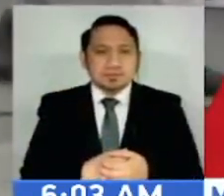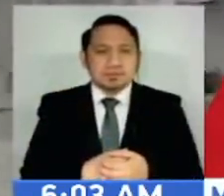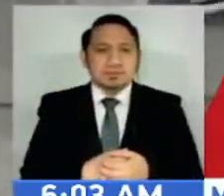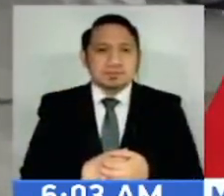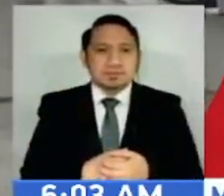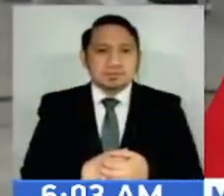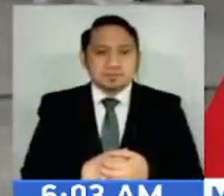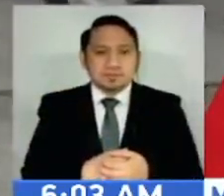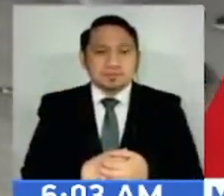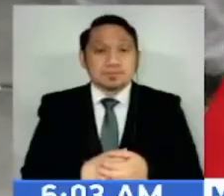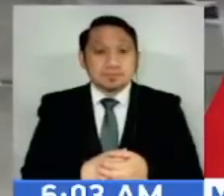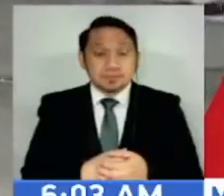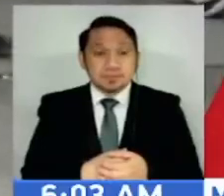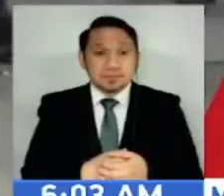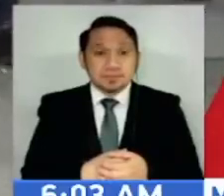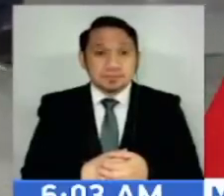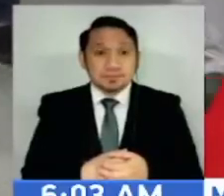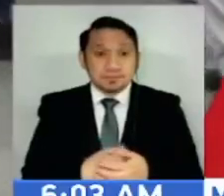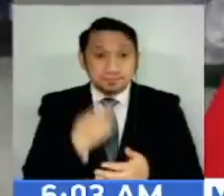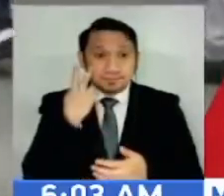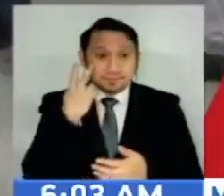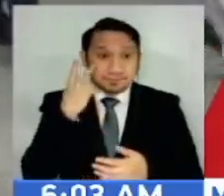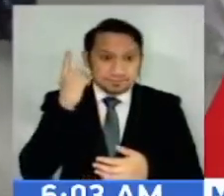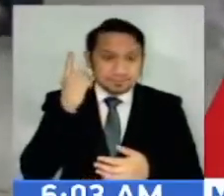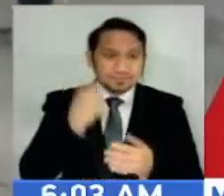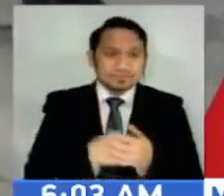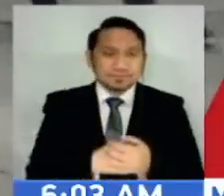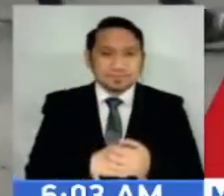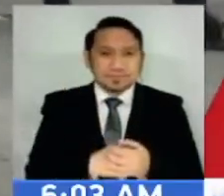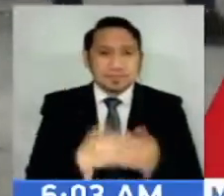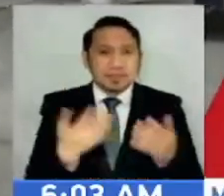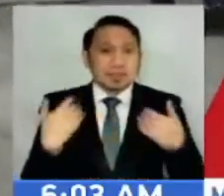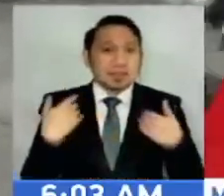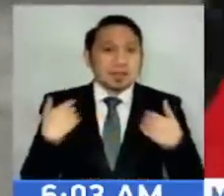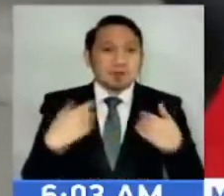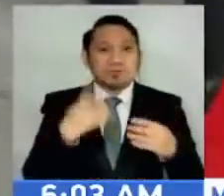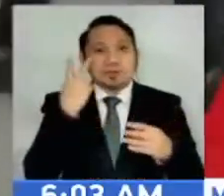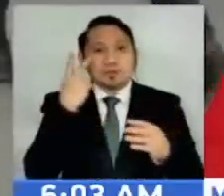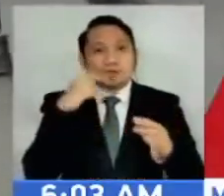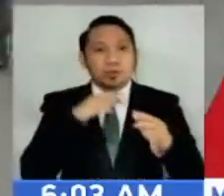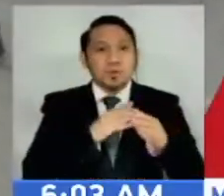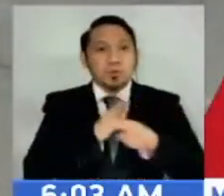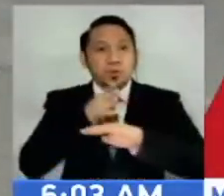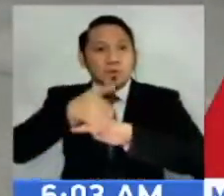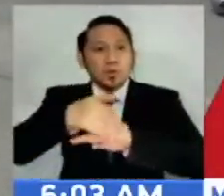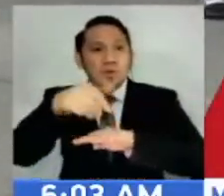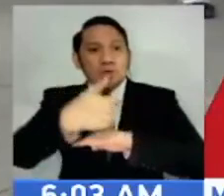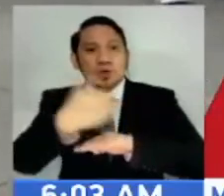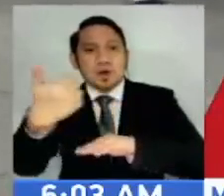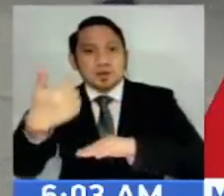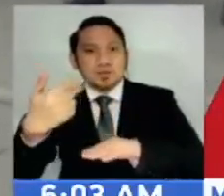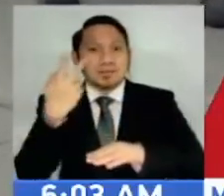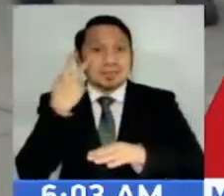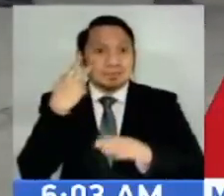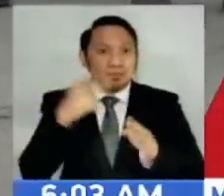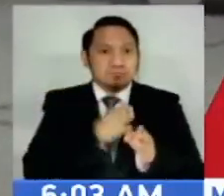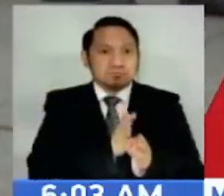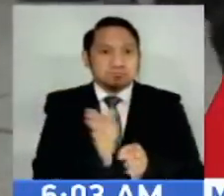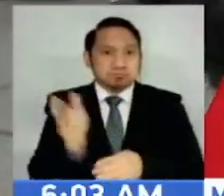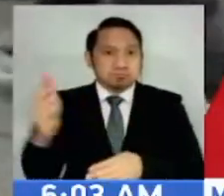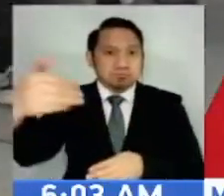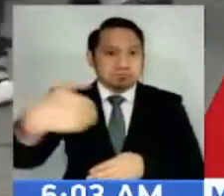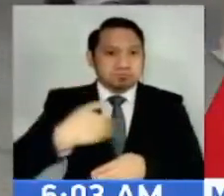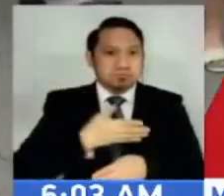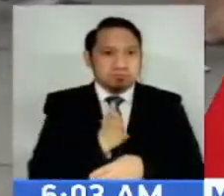Ivan, mula sa mismong sakayan sa gitna ng EDSA, tumawid na yung pila sa EDSA southbound at lumiko na rito sa kinatatayuan ko sa kasunod